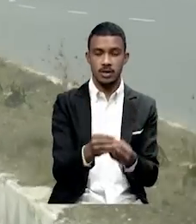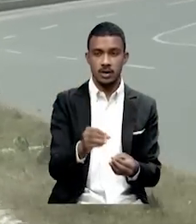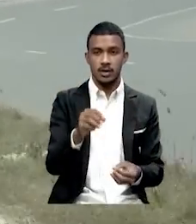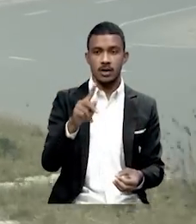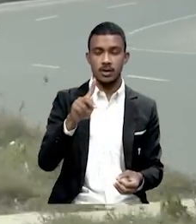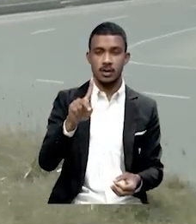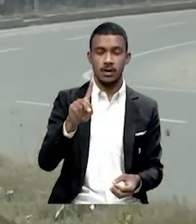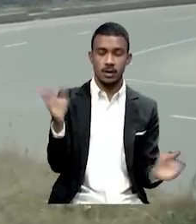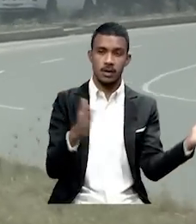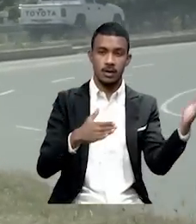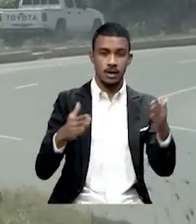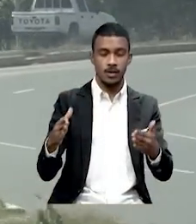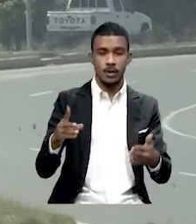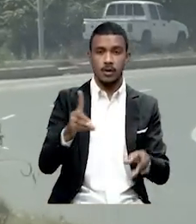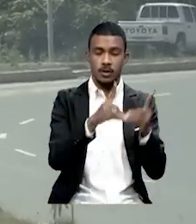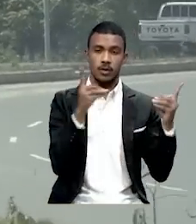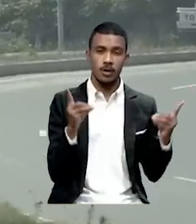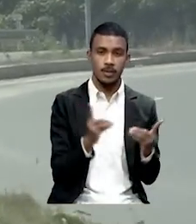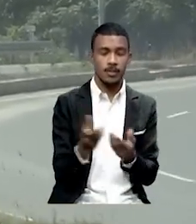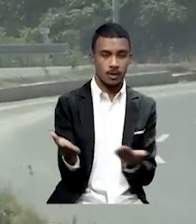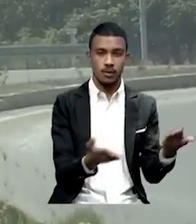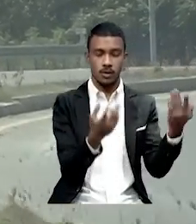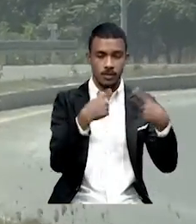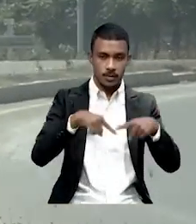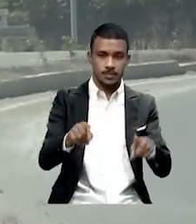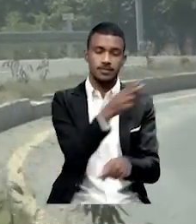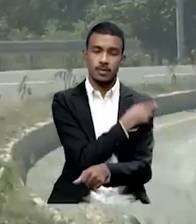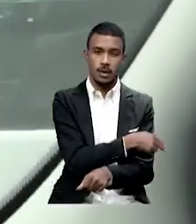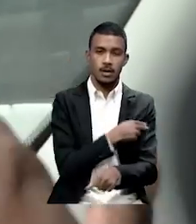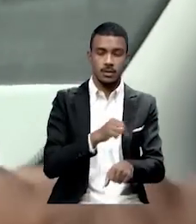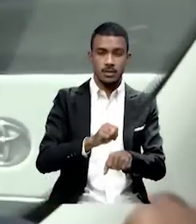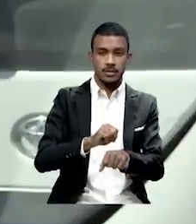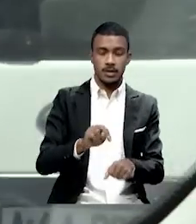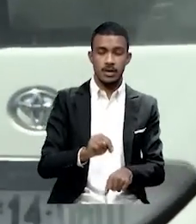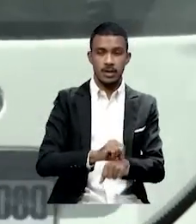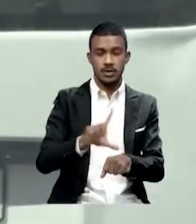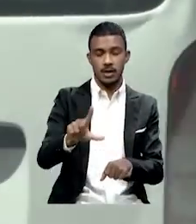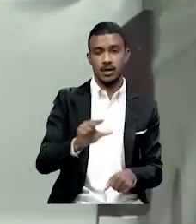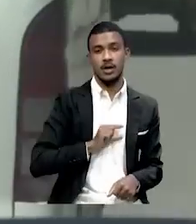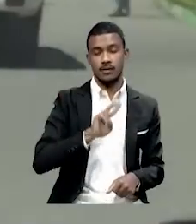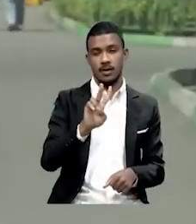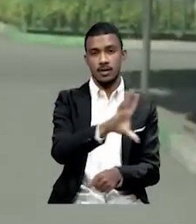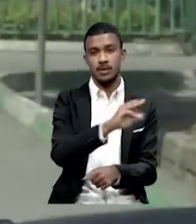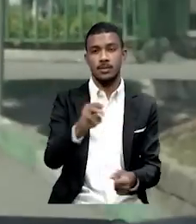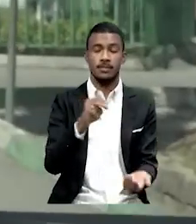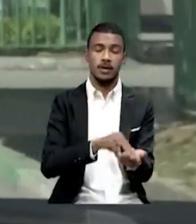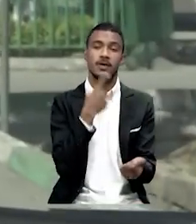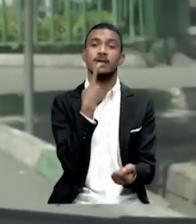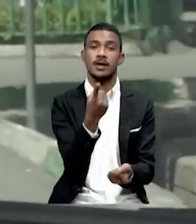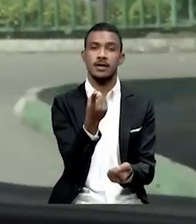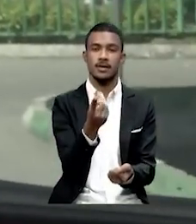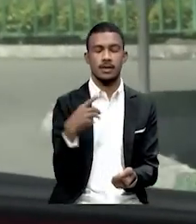ba mai Hospital Nasional Guido Valadares hurine bele faseran tir orari nebe maka medik sira termina tiana sa